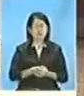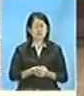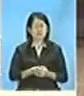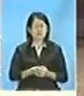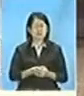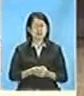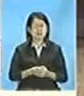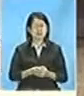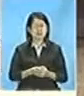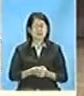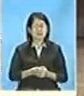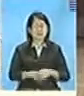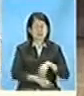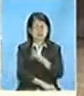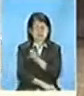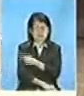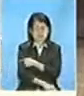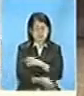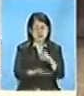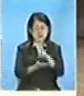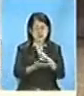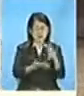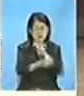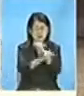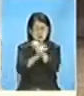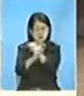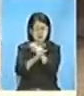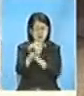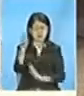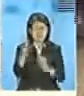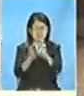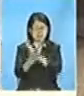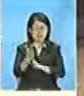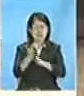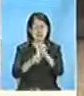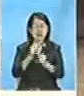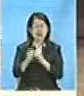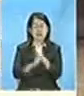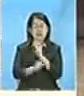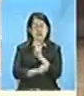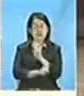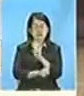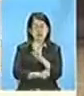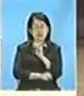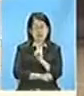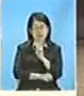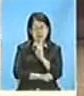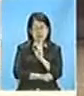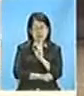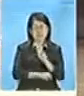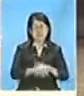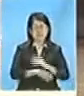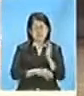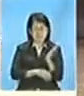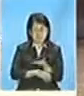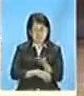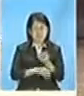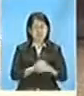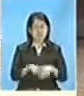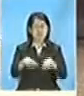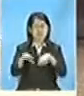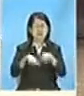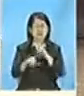ปริญญาบัตรวิทยาลัยป้องกันราชอาณาจักรปี2543และประกาศศิษยาบัตรการบริ